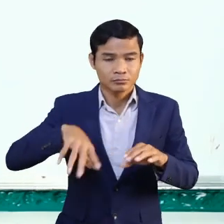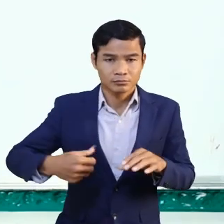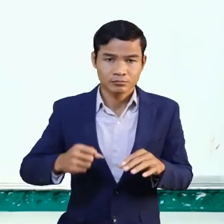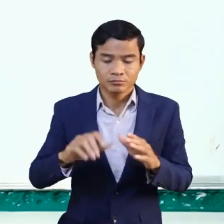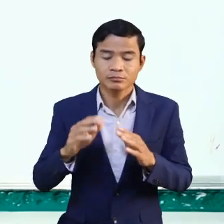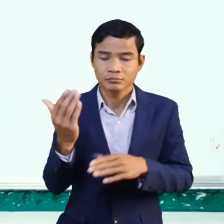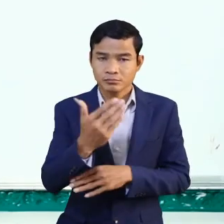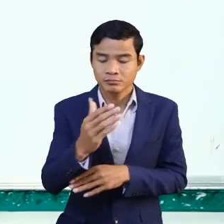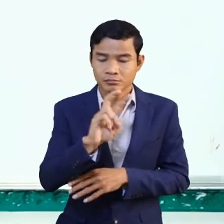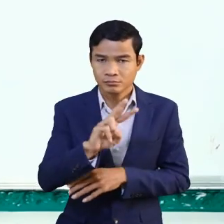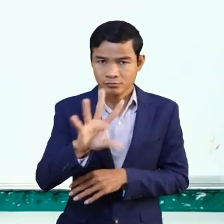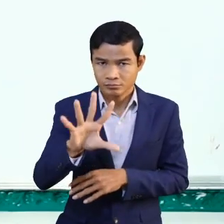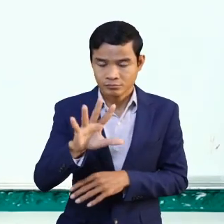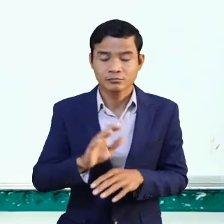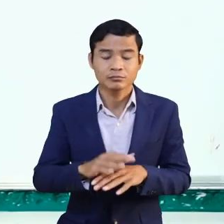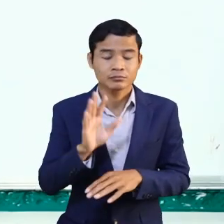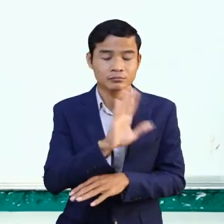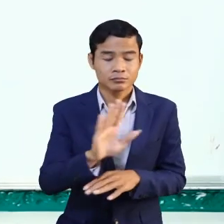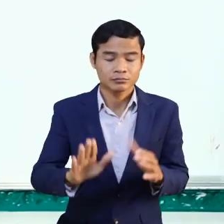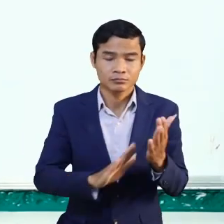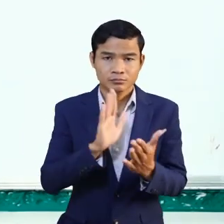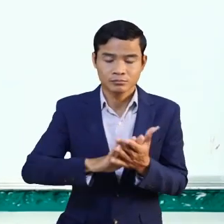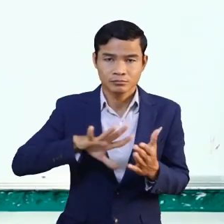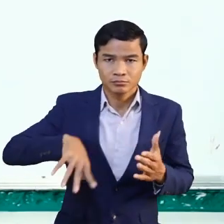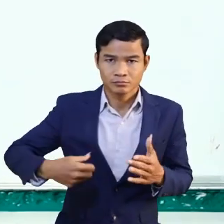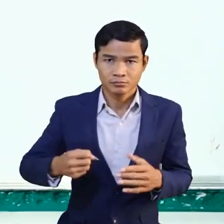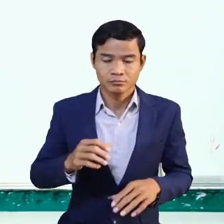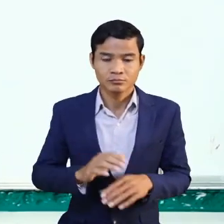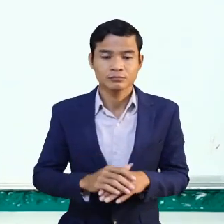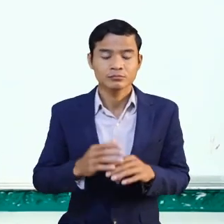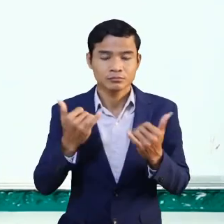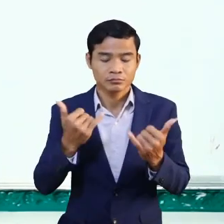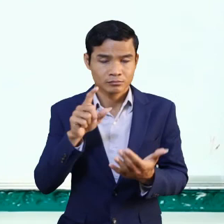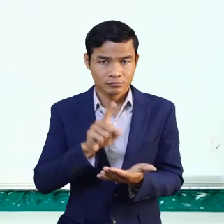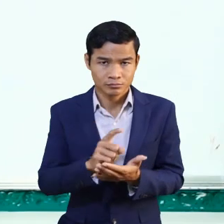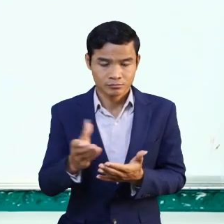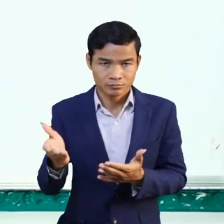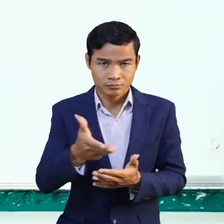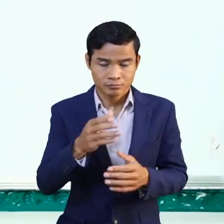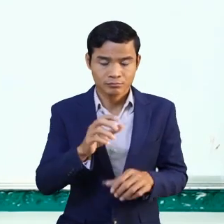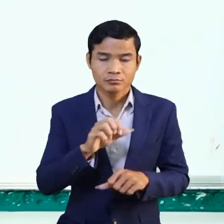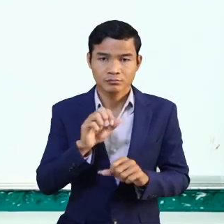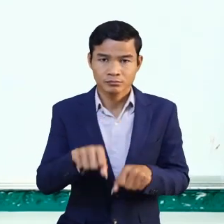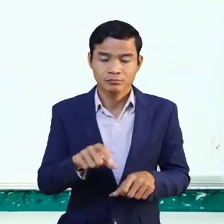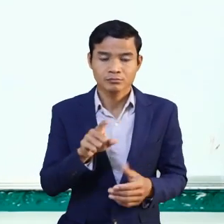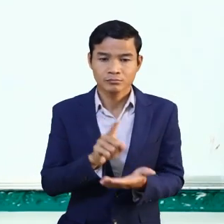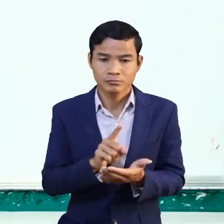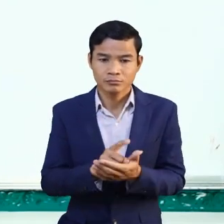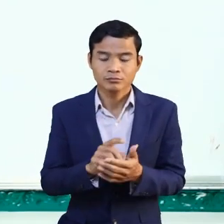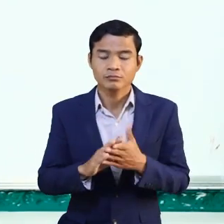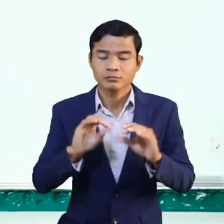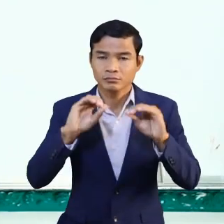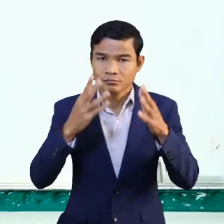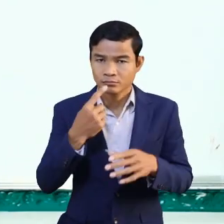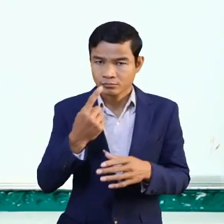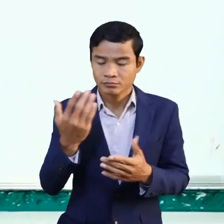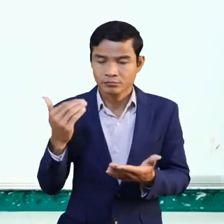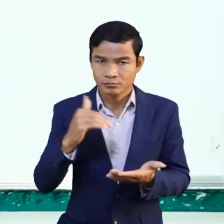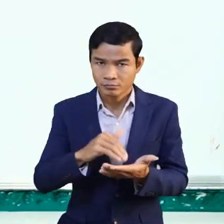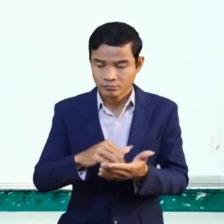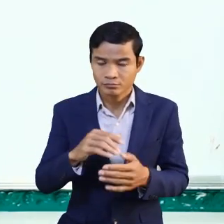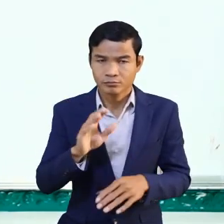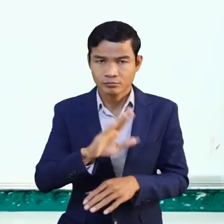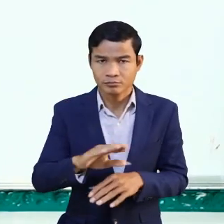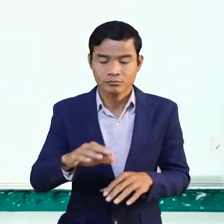ស្សន៍នានាទូទាំង25ខេត្តក្រុងនៃប្រជាណាចក្រកម្ពុជាចាអ្វីដែលសំខាន់គឺកូនត្រូវចាអ្នកគ្រូសំដាំផ្ញើម្ដង